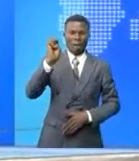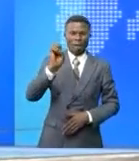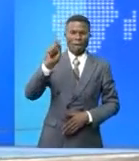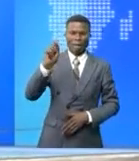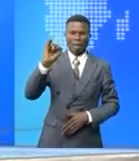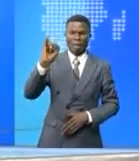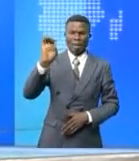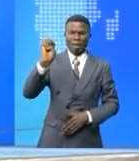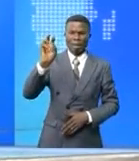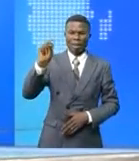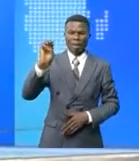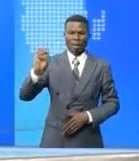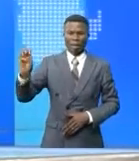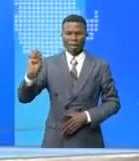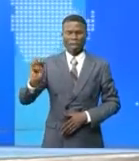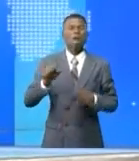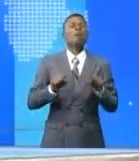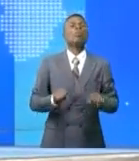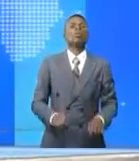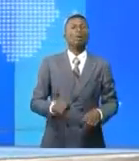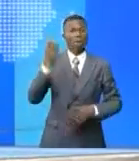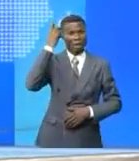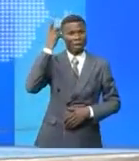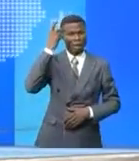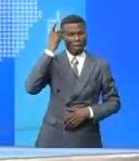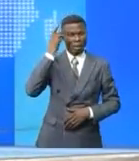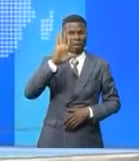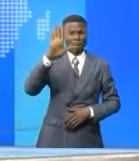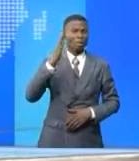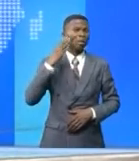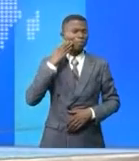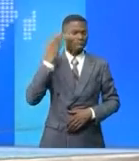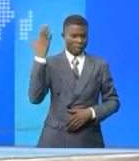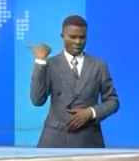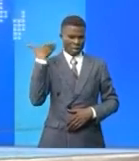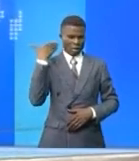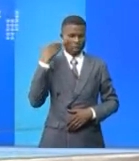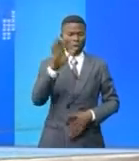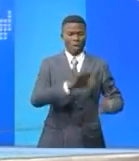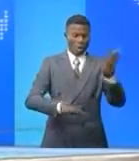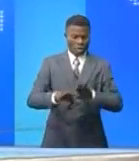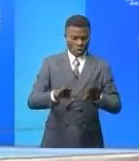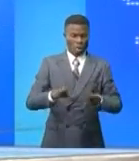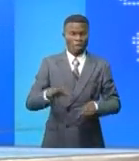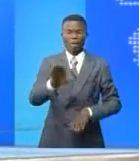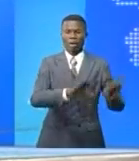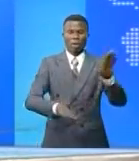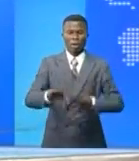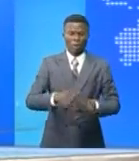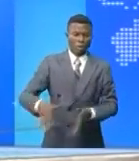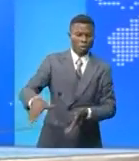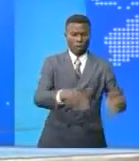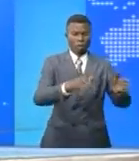Batandou est décédé à Kinshasa le 5 mars dernier. Son inhumation a eu lieu au cimetière du chemin